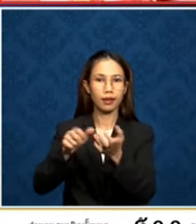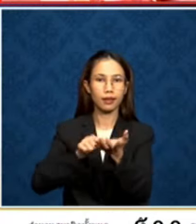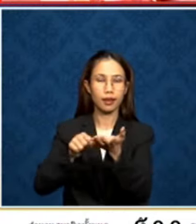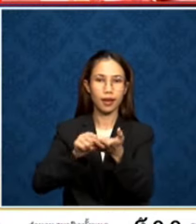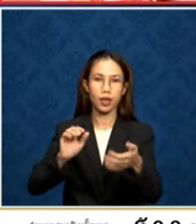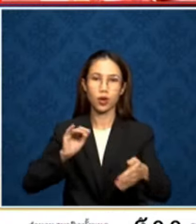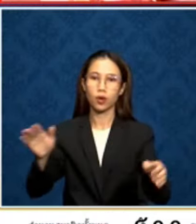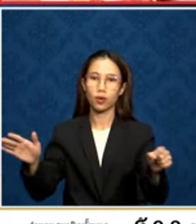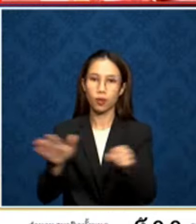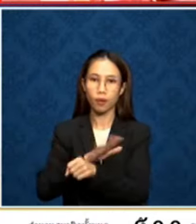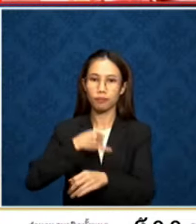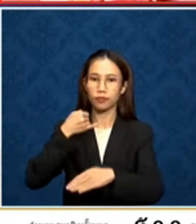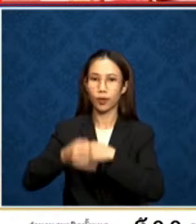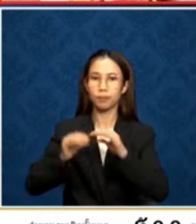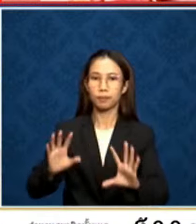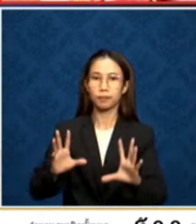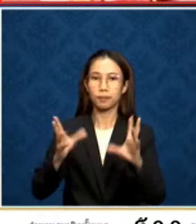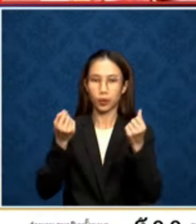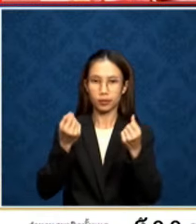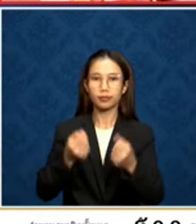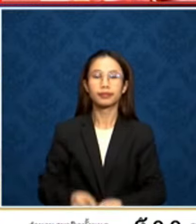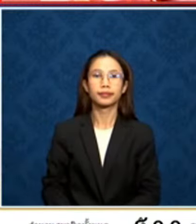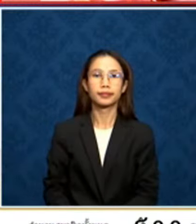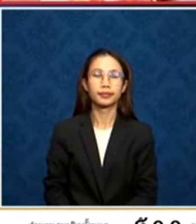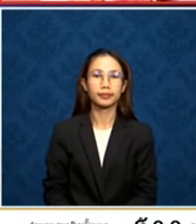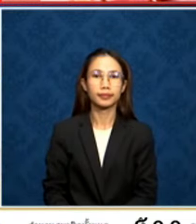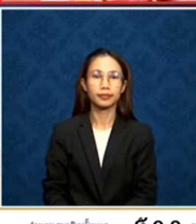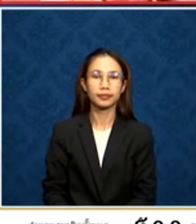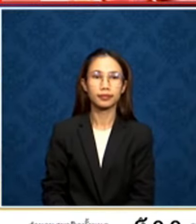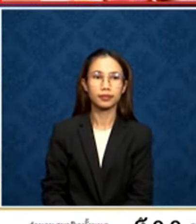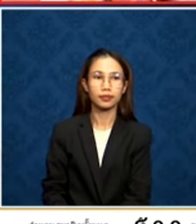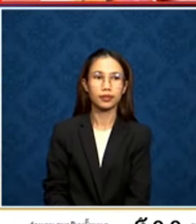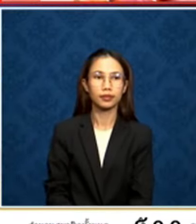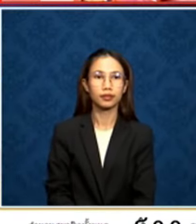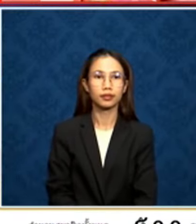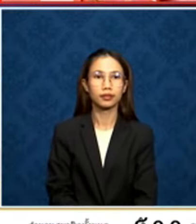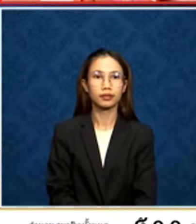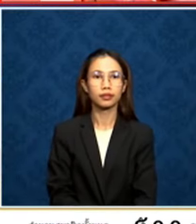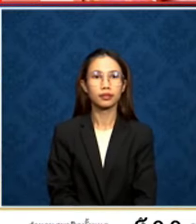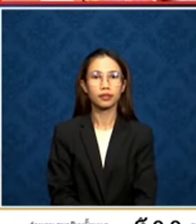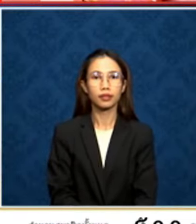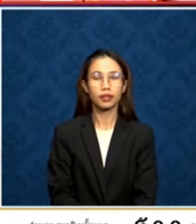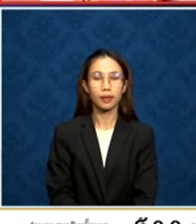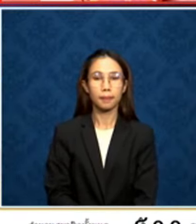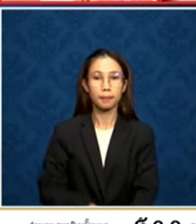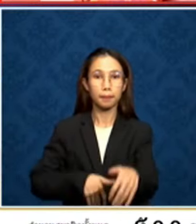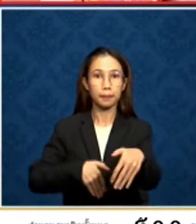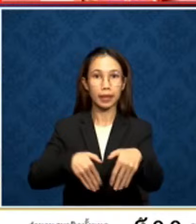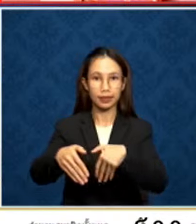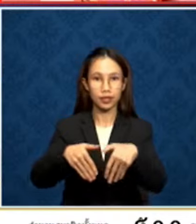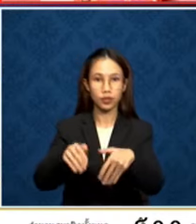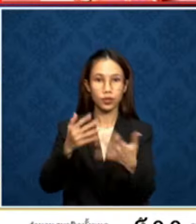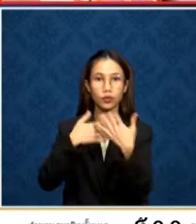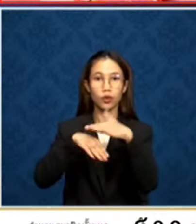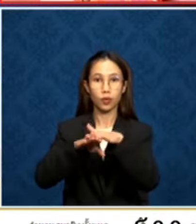จบหมดทั้ง 3ค่ะท่านประธานคะประชาชนมีส่วนร่วม